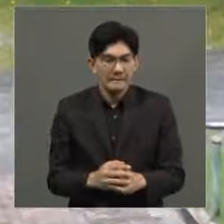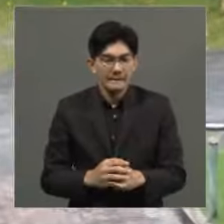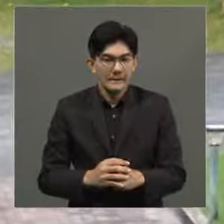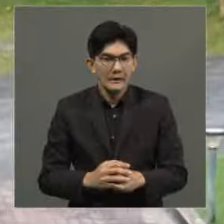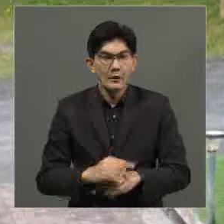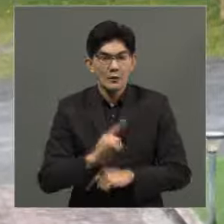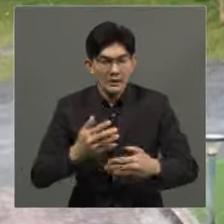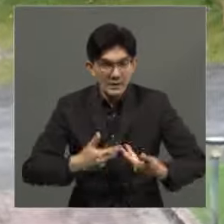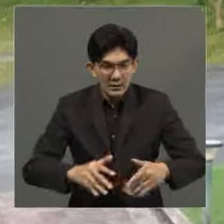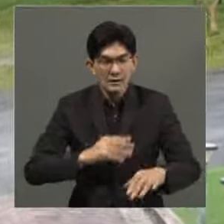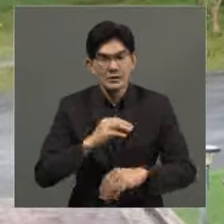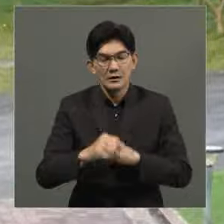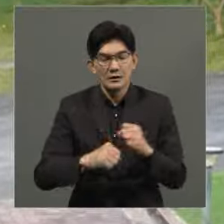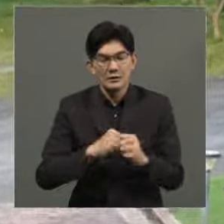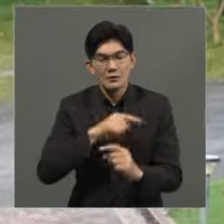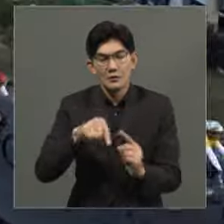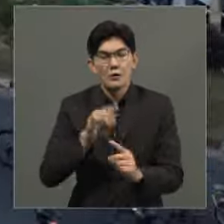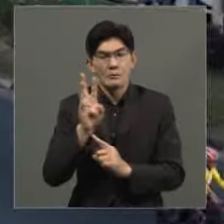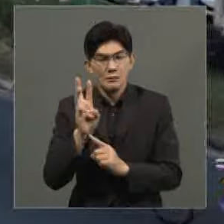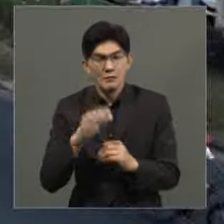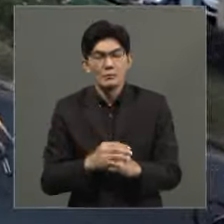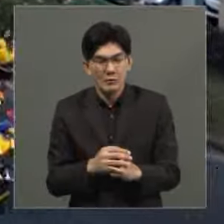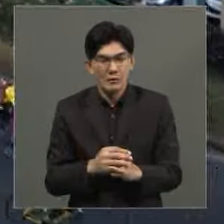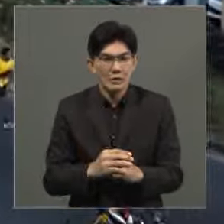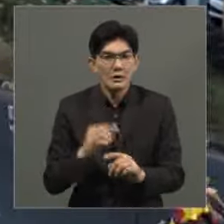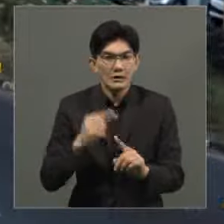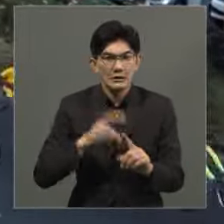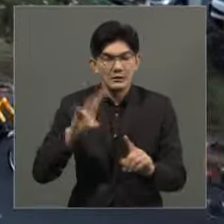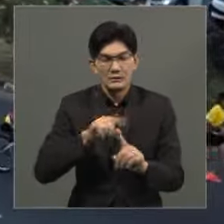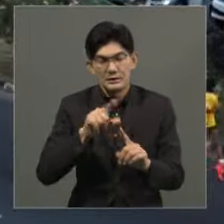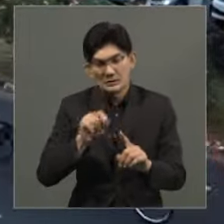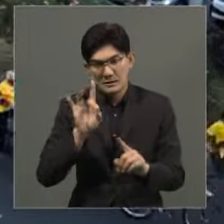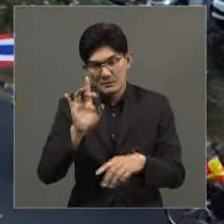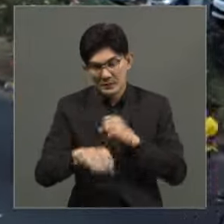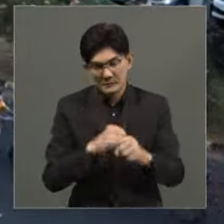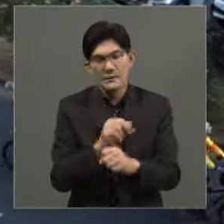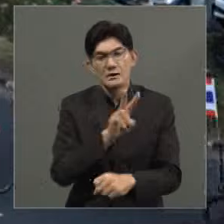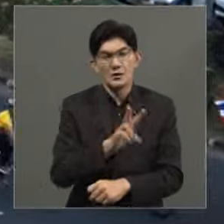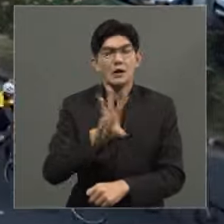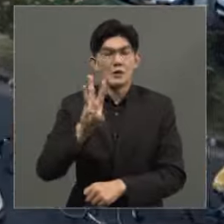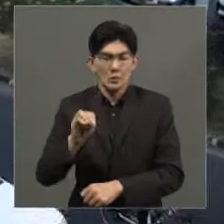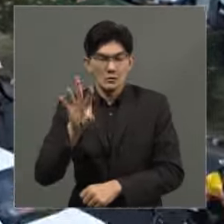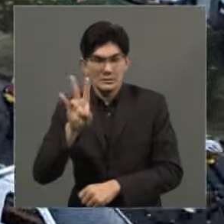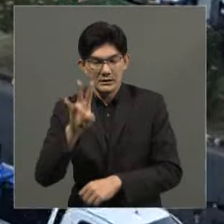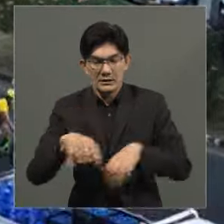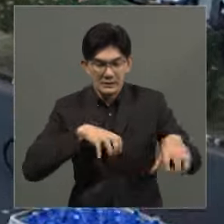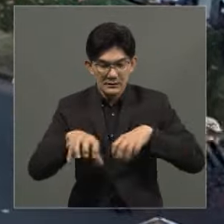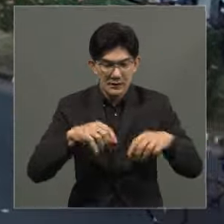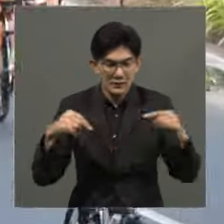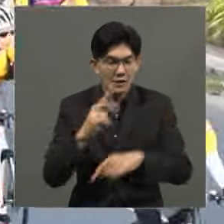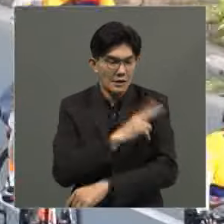มหามงคลเฉลิมพระชนมพรรษา 6รอบ28กรกฎาคม2567นะครับก็จัดโดยคณะ